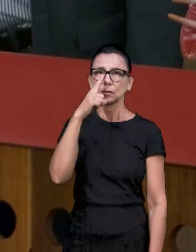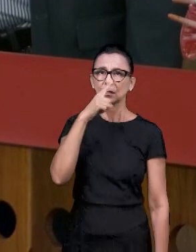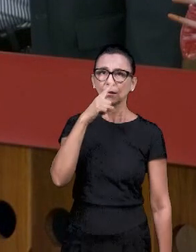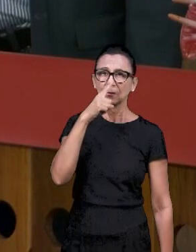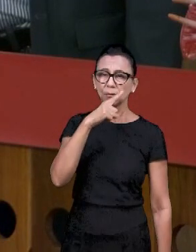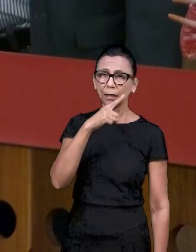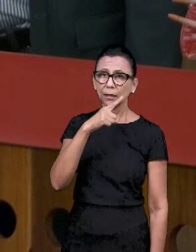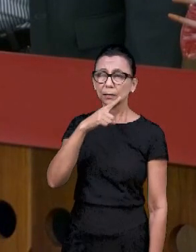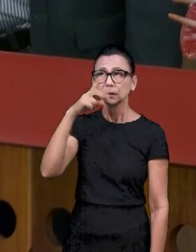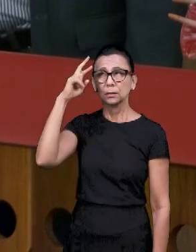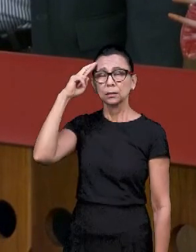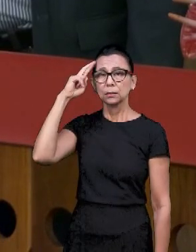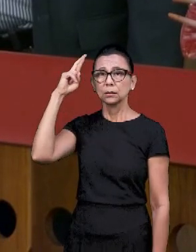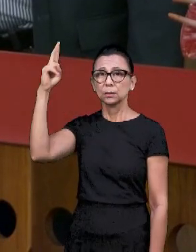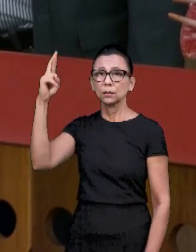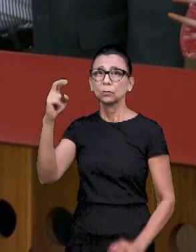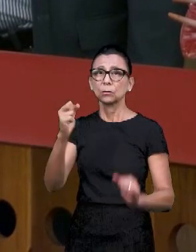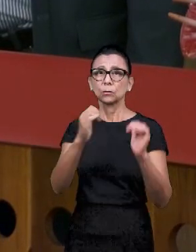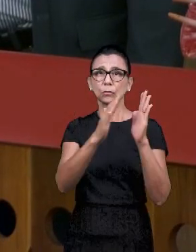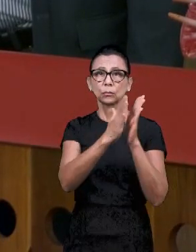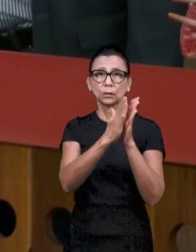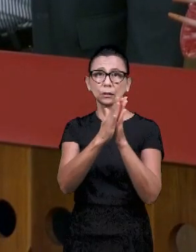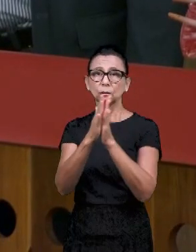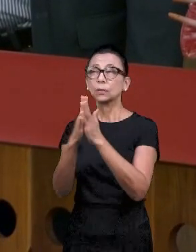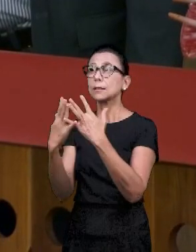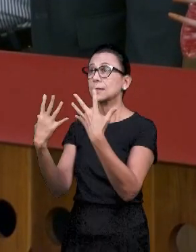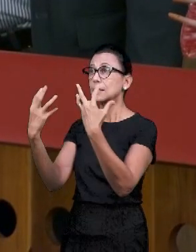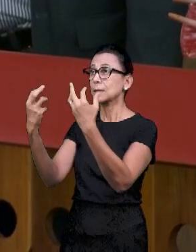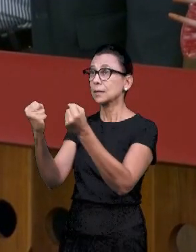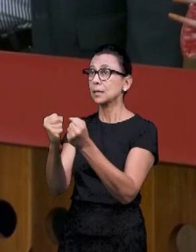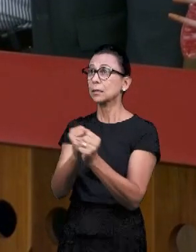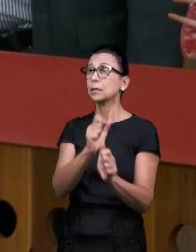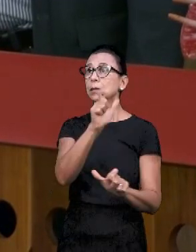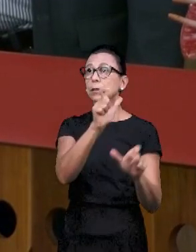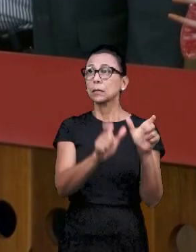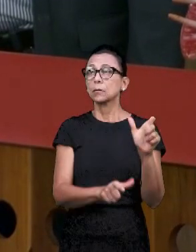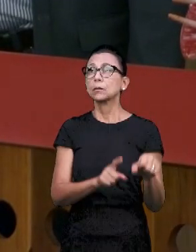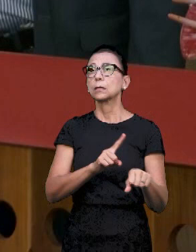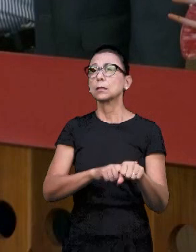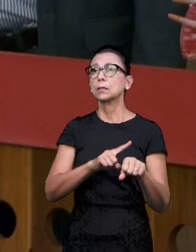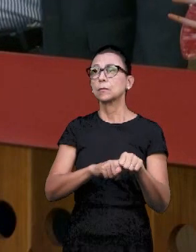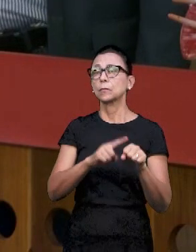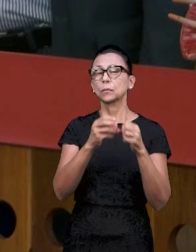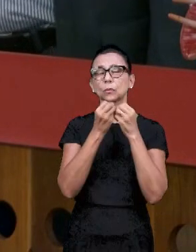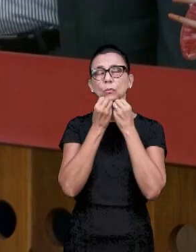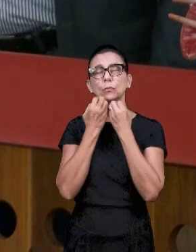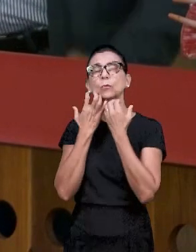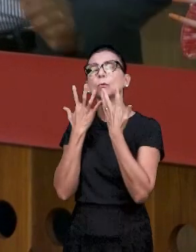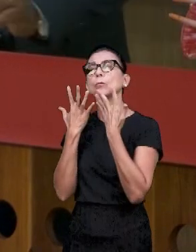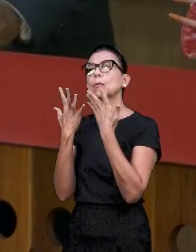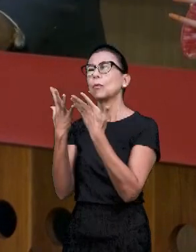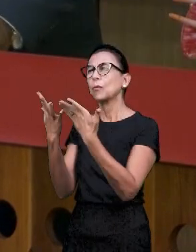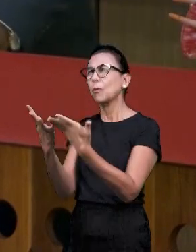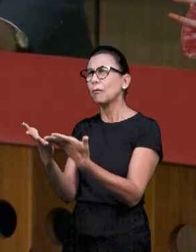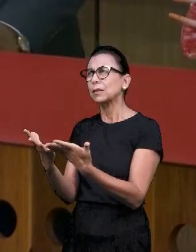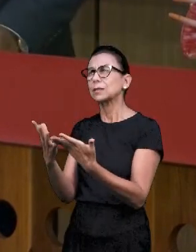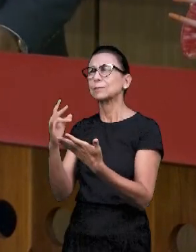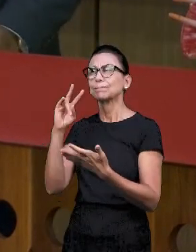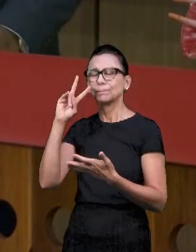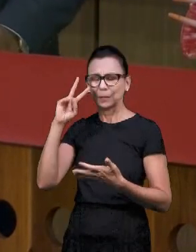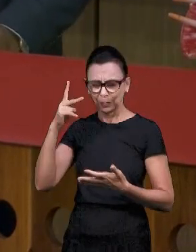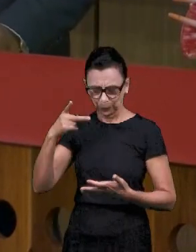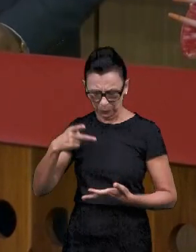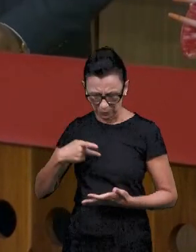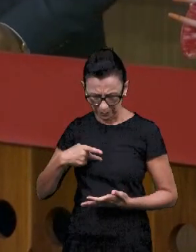эти молитвы на троне благодати Твоей, Господь, души, которые обращаются к Тебе, и